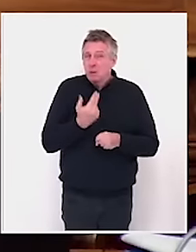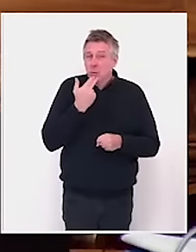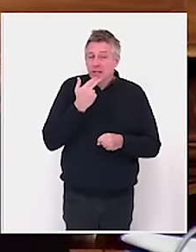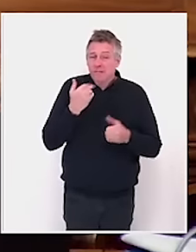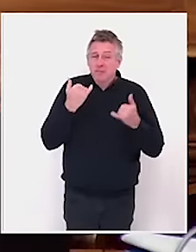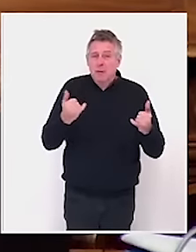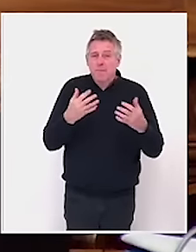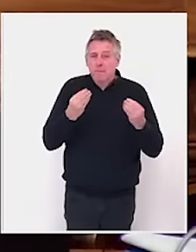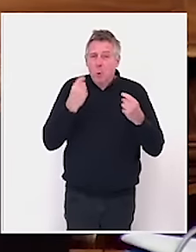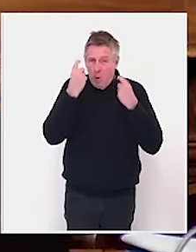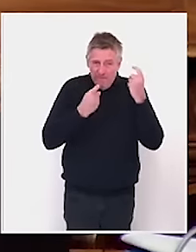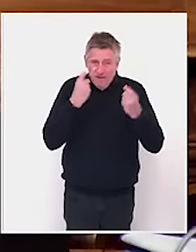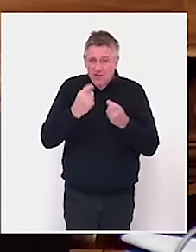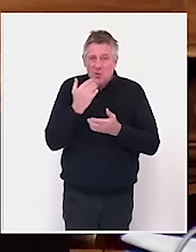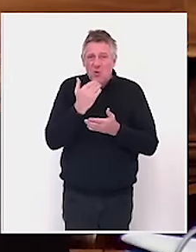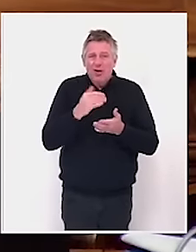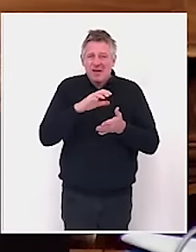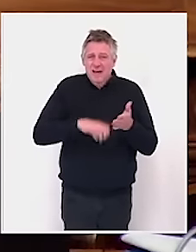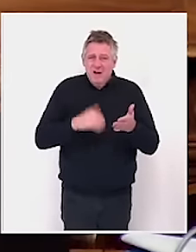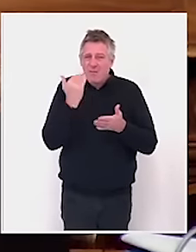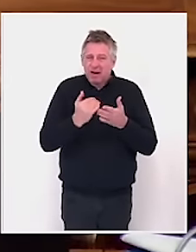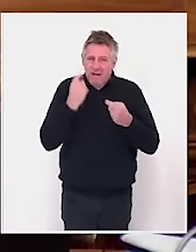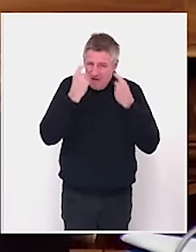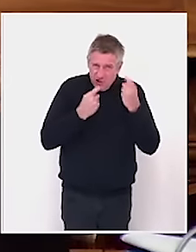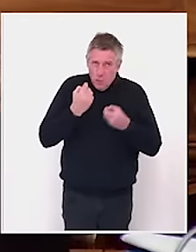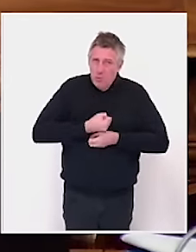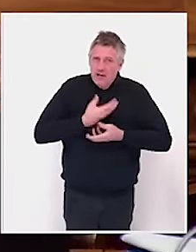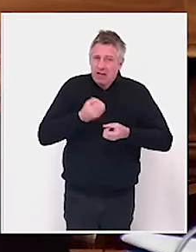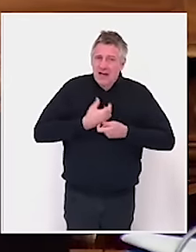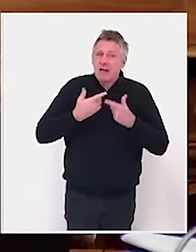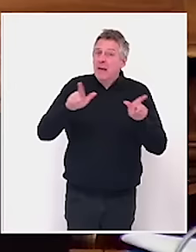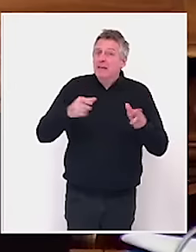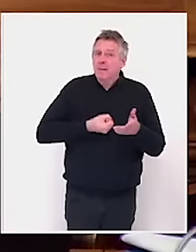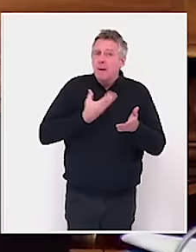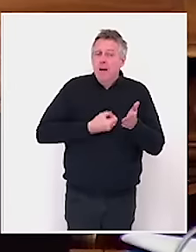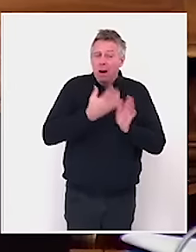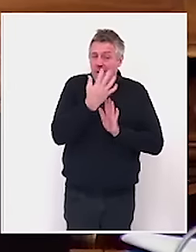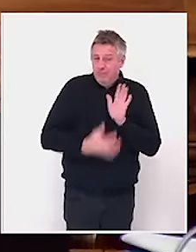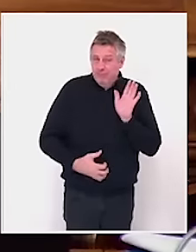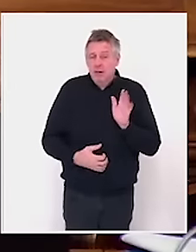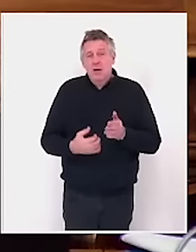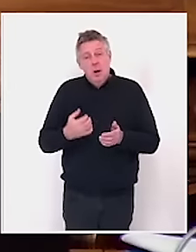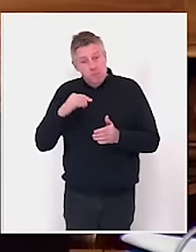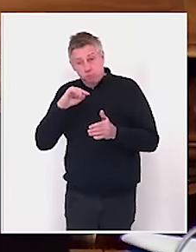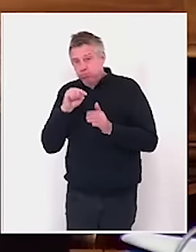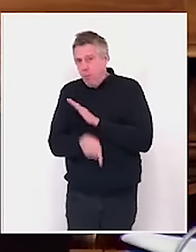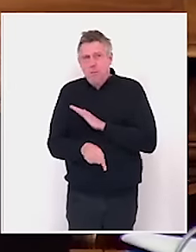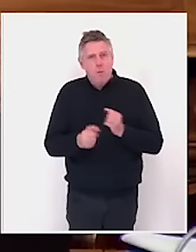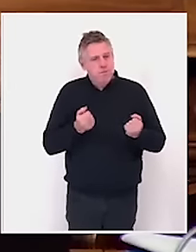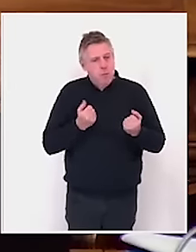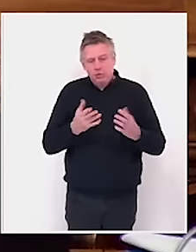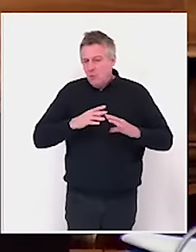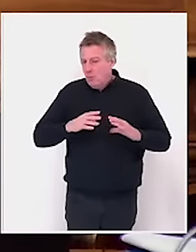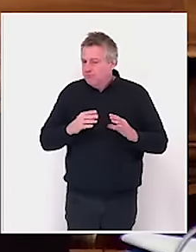de réflexion. Et on voit, quand il y a de la réflexion et quand il y a une certaine liberté dans la réflexion, ça permet sans doute d'aller un peu plus loin dans les propositions